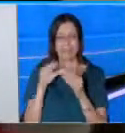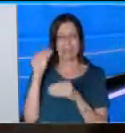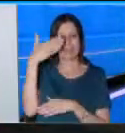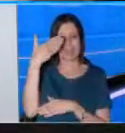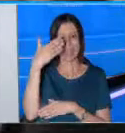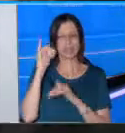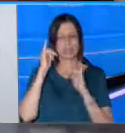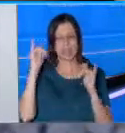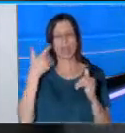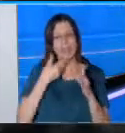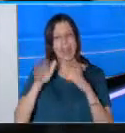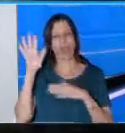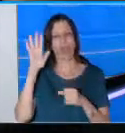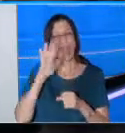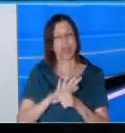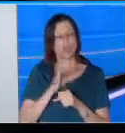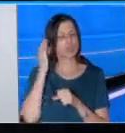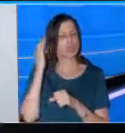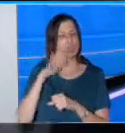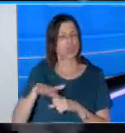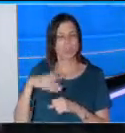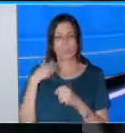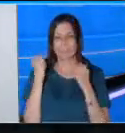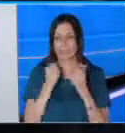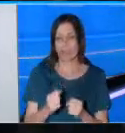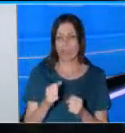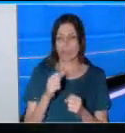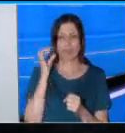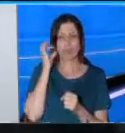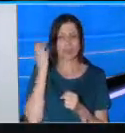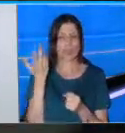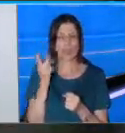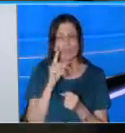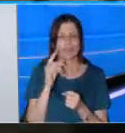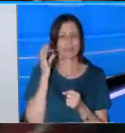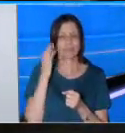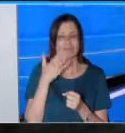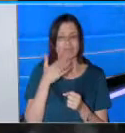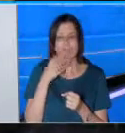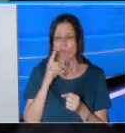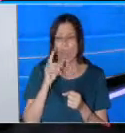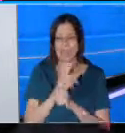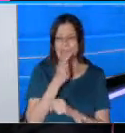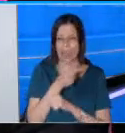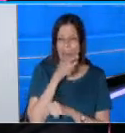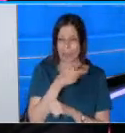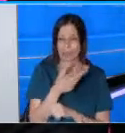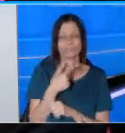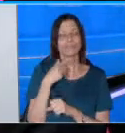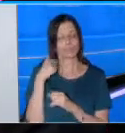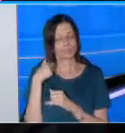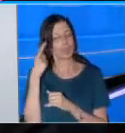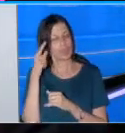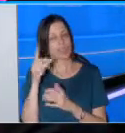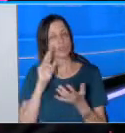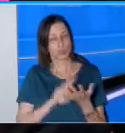אני לא בטוח שיהודיות בלונדון התגרו בהם, אבל אוקיי. תראה, אני יודע, ואתה צודק, אבל